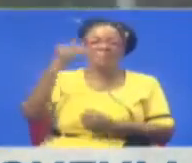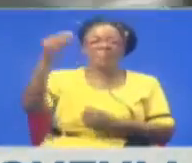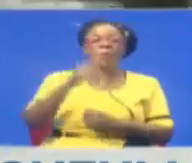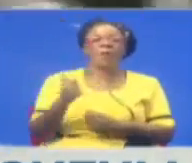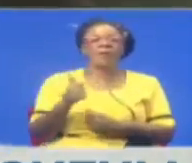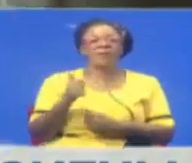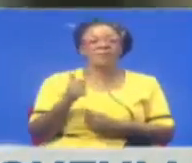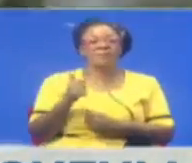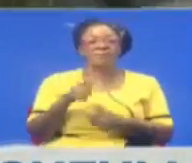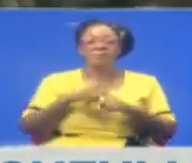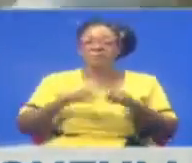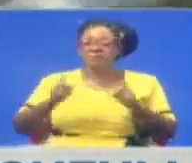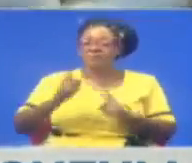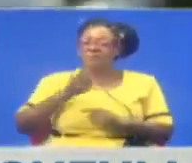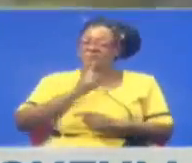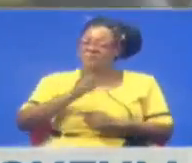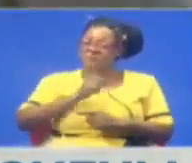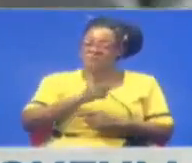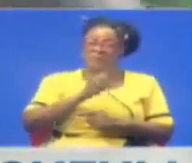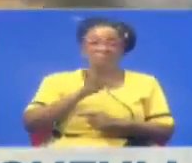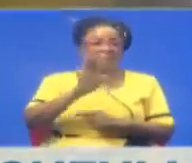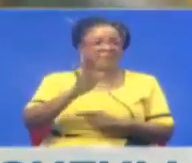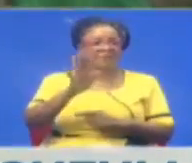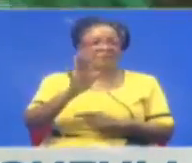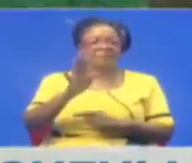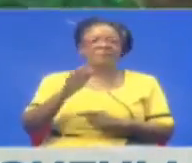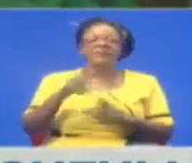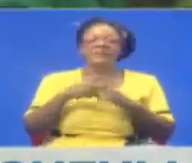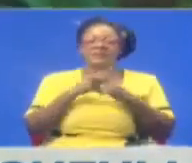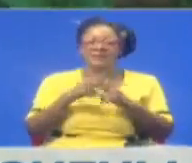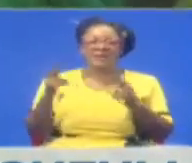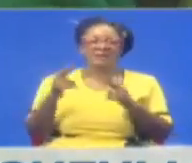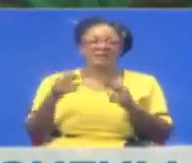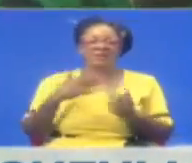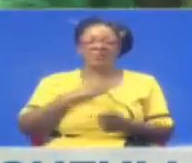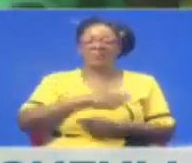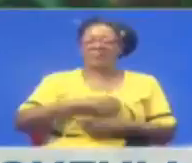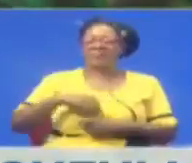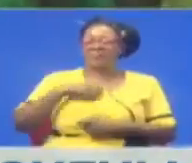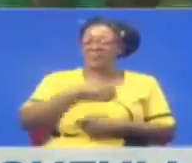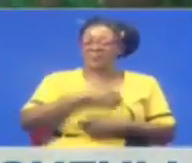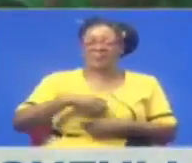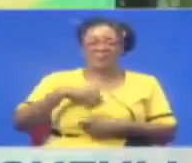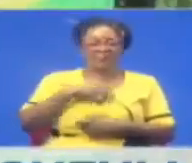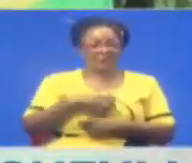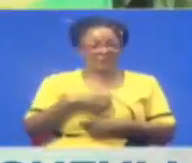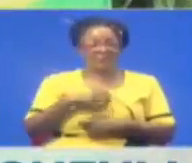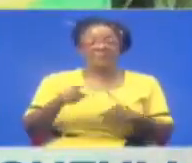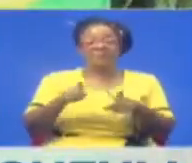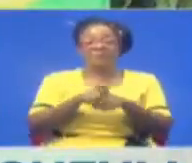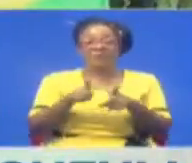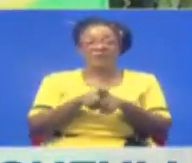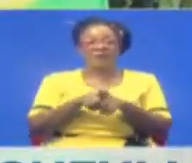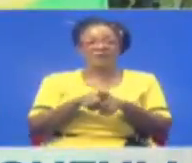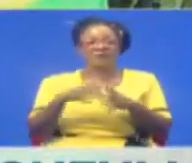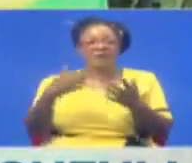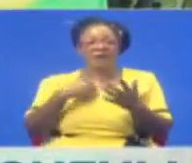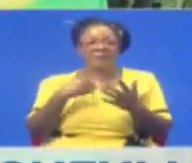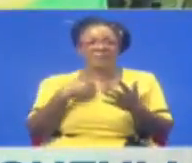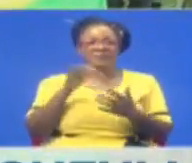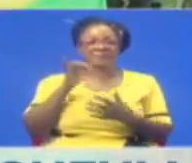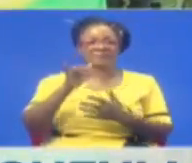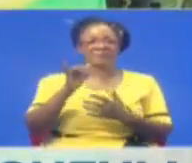hatamu yake ilipokolea, Magufuli alianza kukerwa na uhuru wa kujieleza, huku harufu ya utawala wa